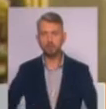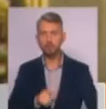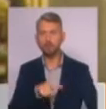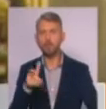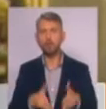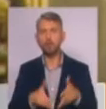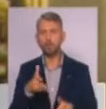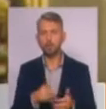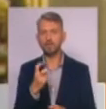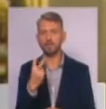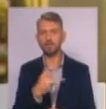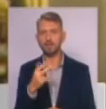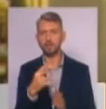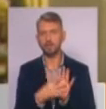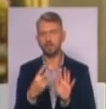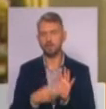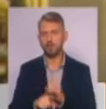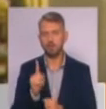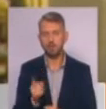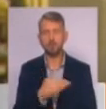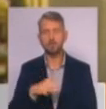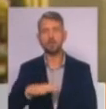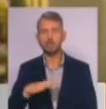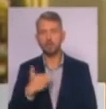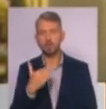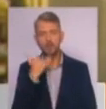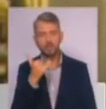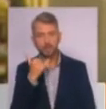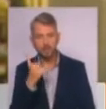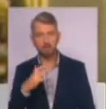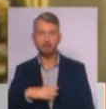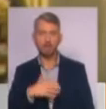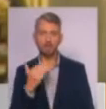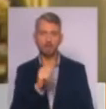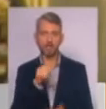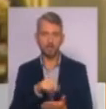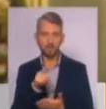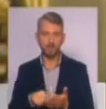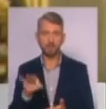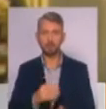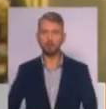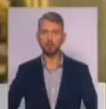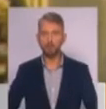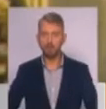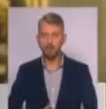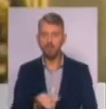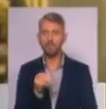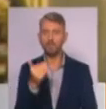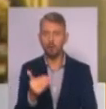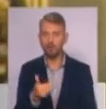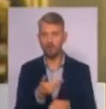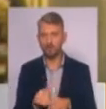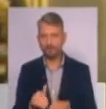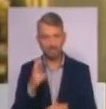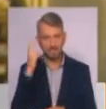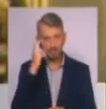Оболоні, 223-09-71, ми чекаємо на ваші дзвінки, чекаємо на ваші запитання з приводу життя саме у вашій частині